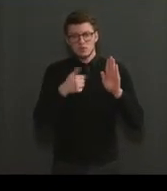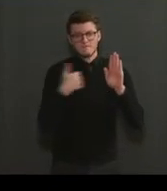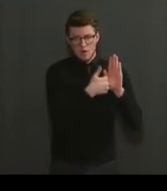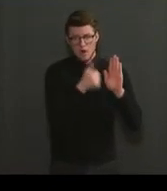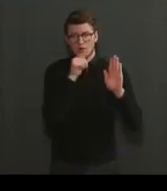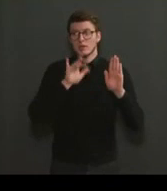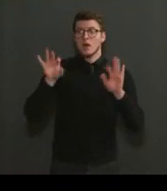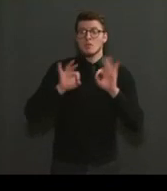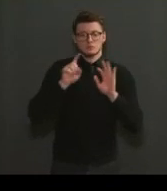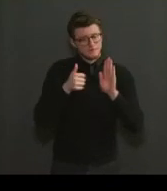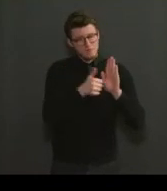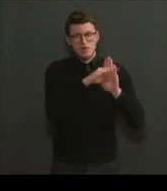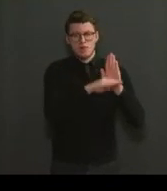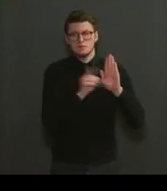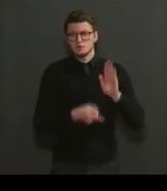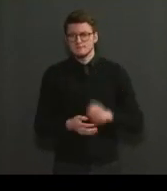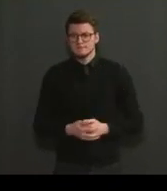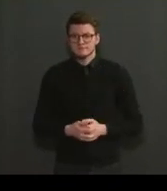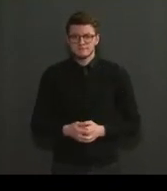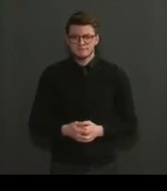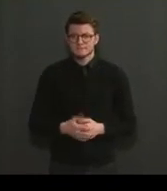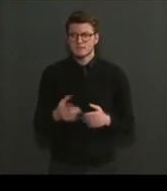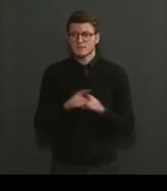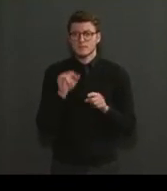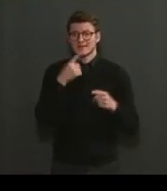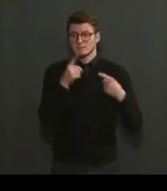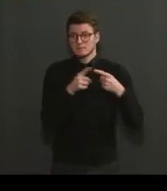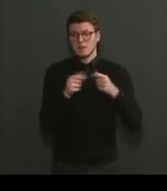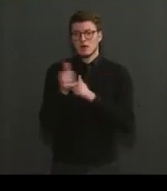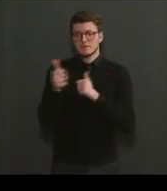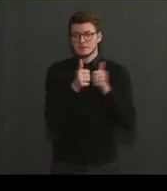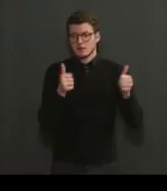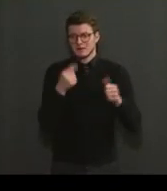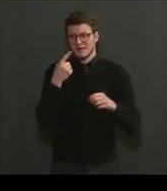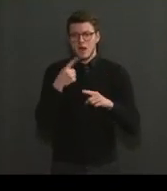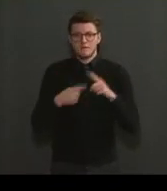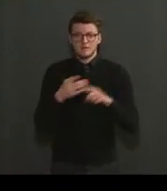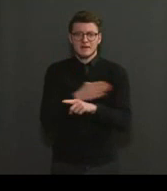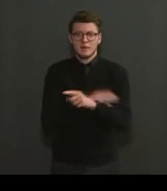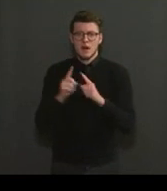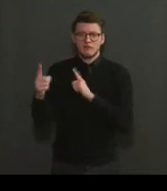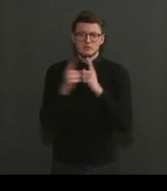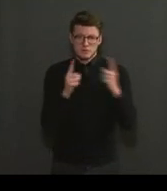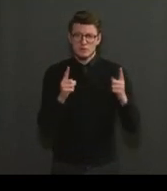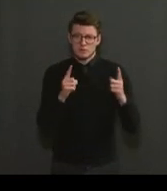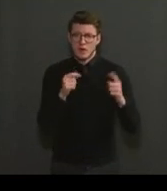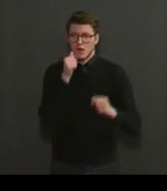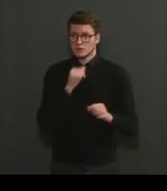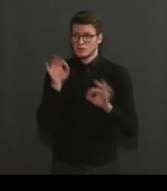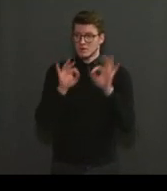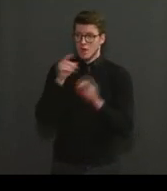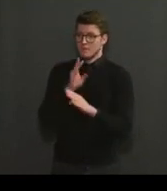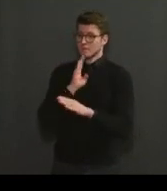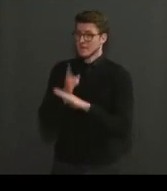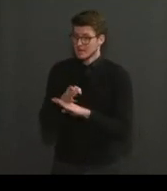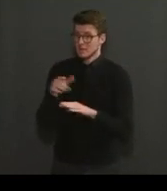shoppen. Zorg ervoor dat je steeds de veiligheidsafstand van 1,5 meter kan bewaren en dit zowel in de winkel als buiten